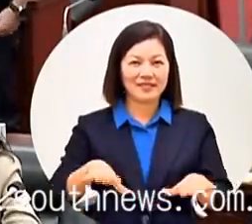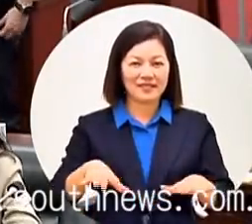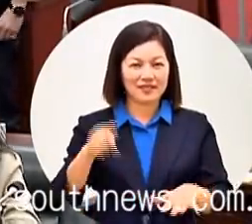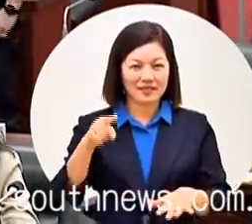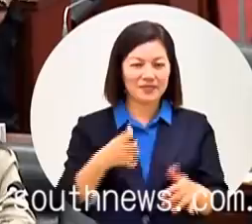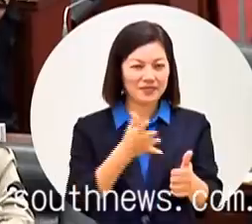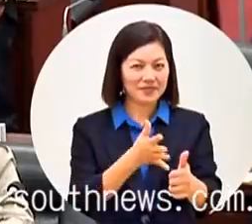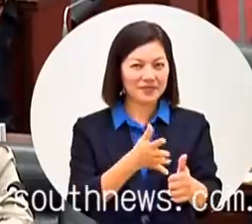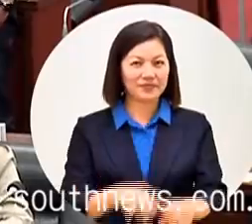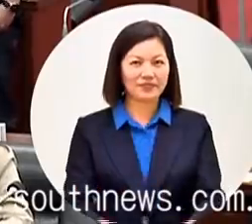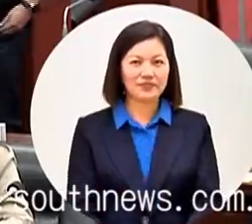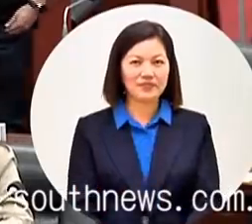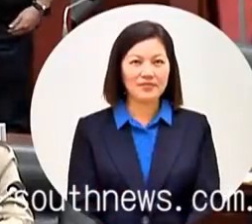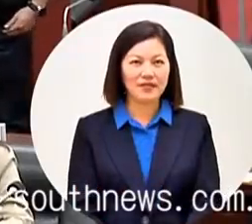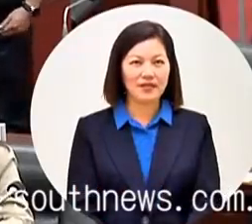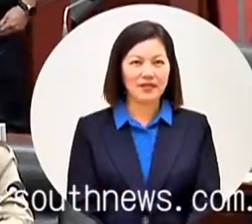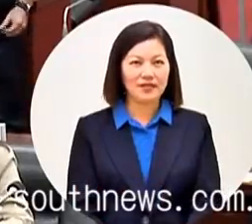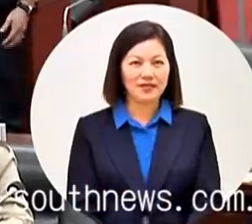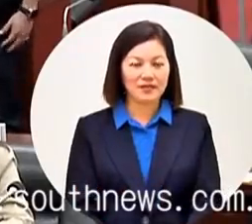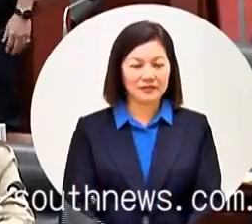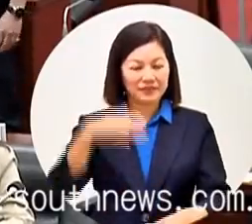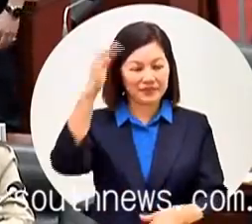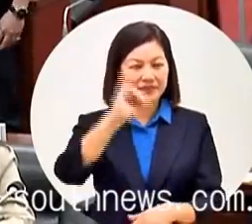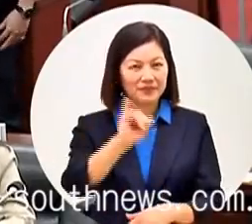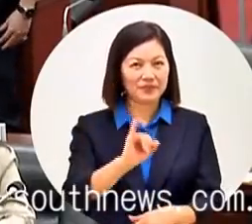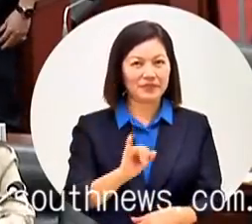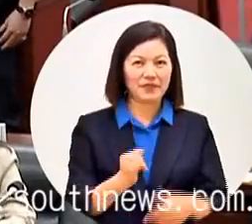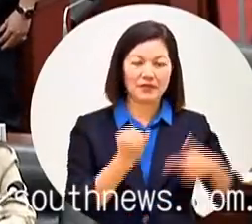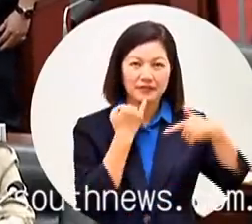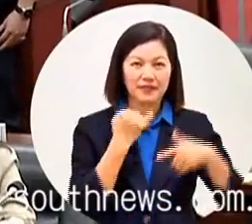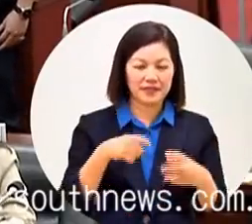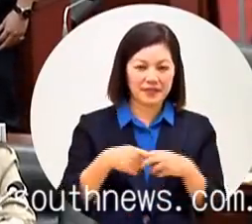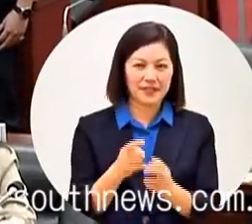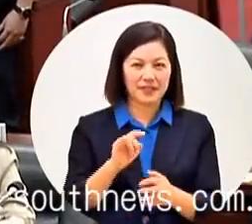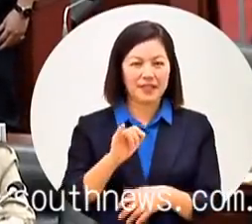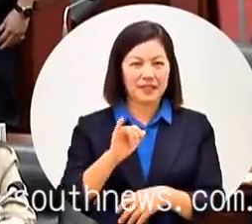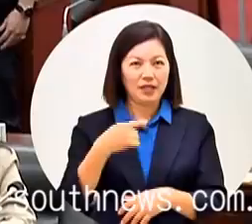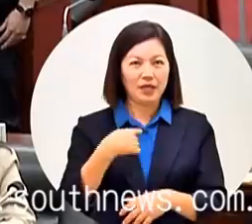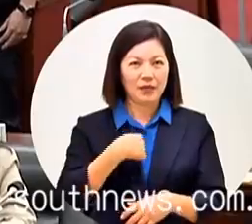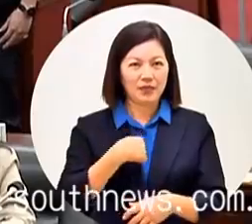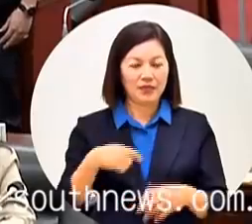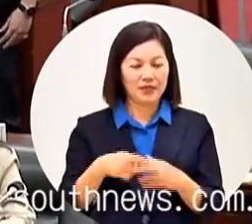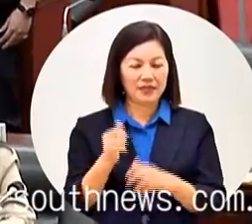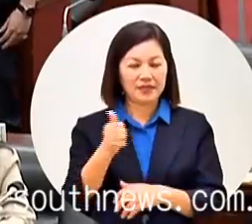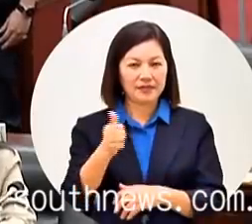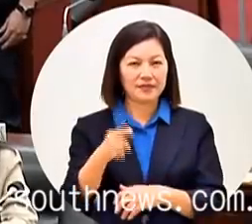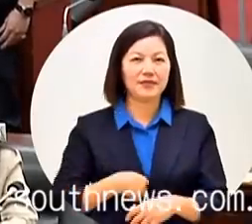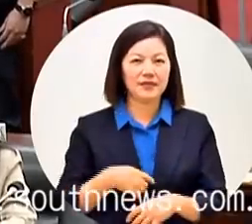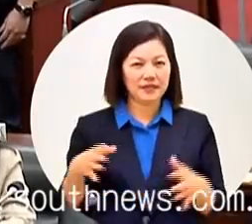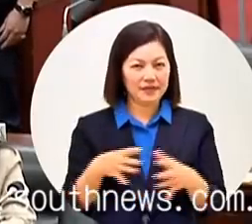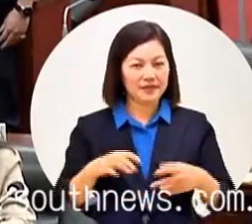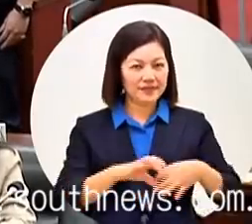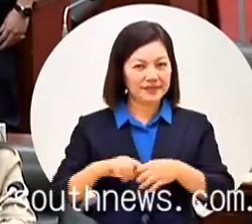询就由高敏玲议员、简焕中议员、何全峰议员、李博议员，还有我邱院议员五位议员一起来联合质询了